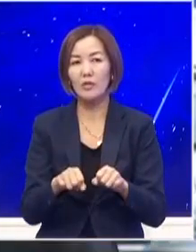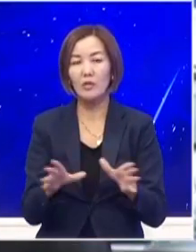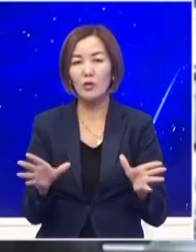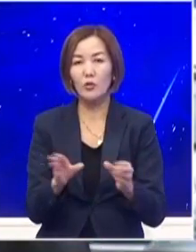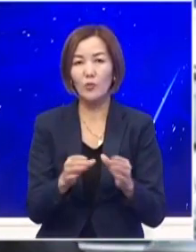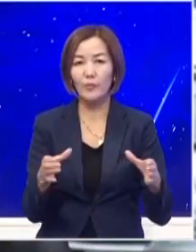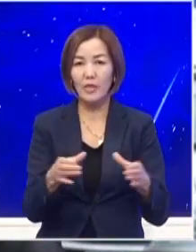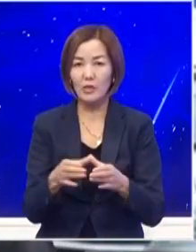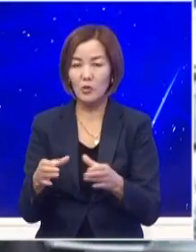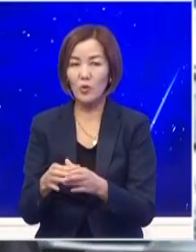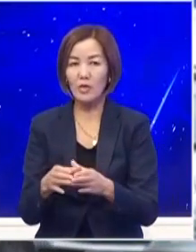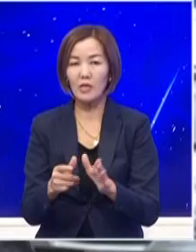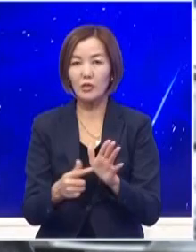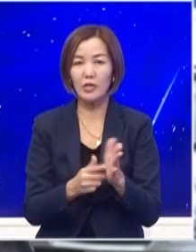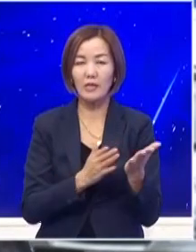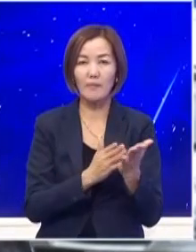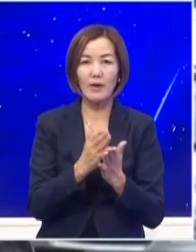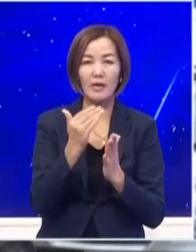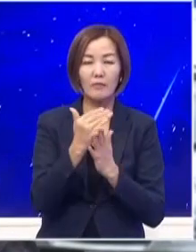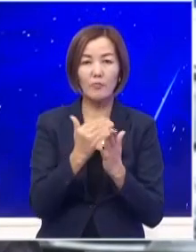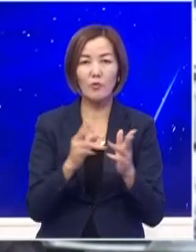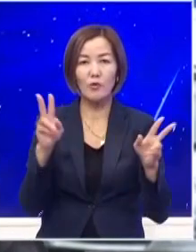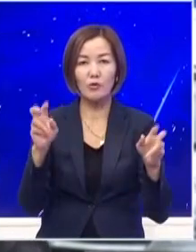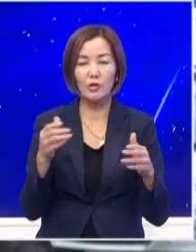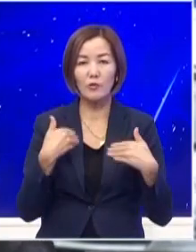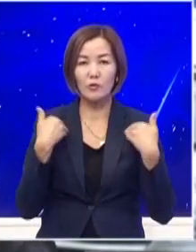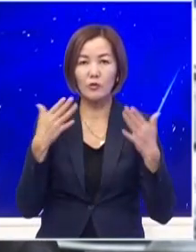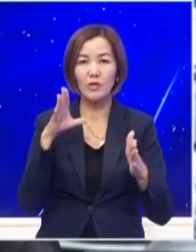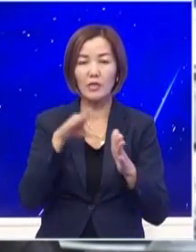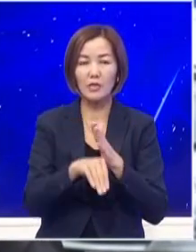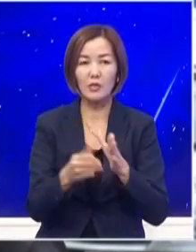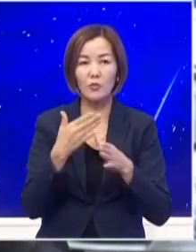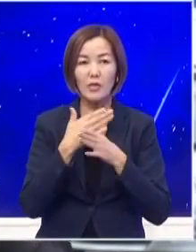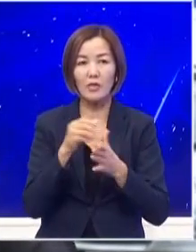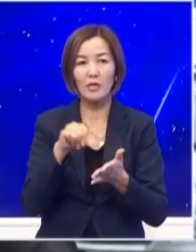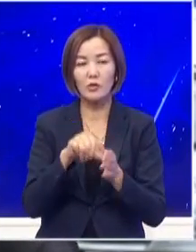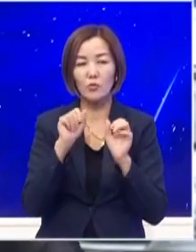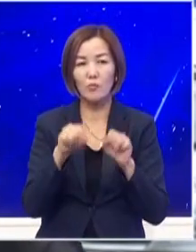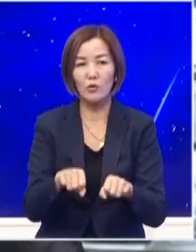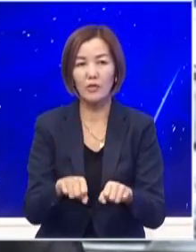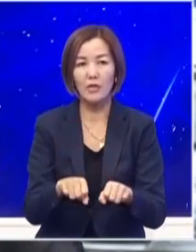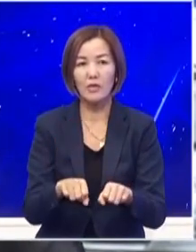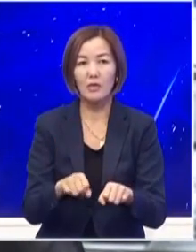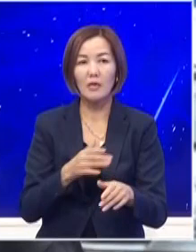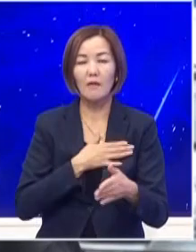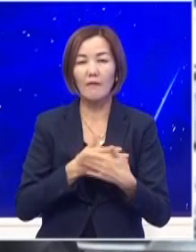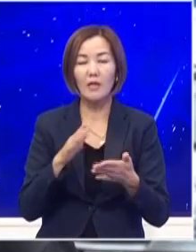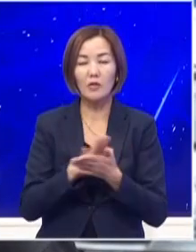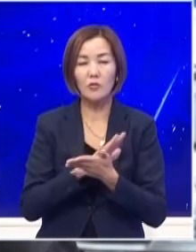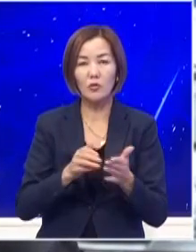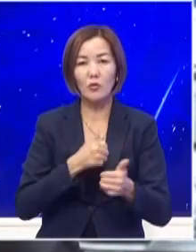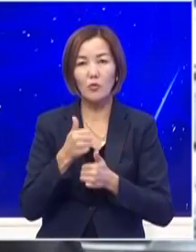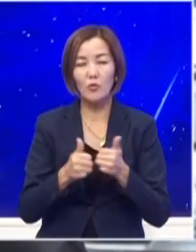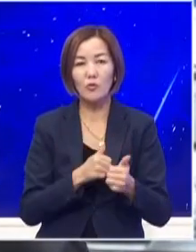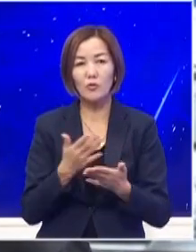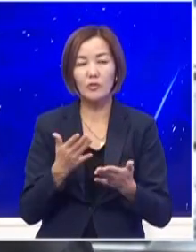арқылы 7 бағыт бойынша өздерінің ұсыныстарын енгізу арқылы қатыса алады. Ол волонтерлық конкурс бізге не береді?